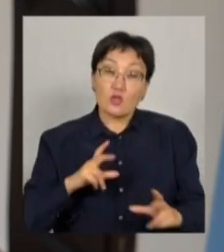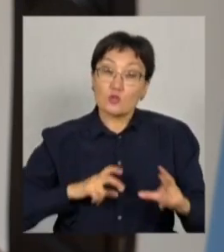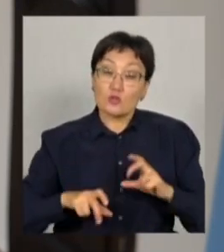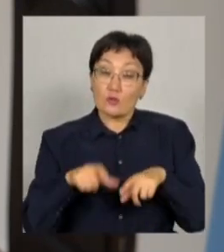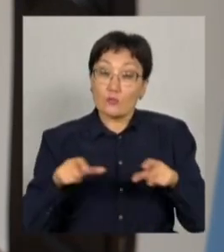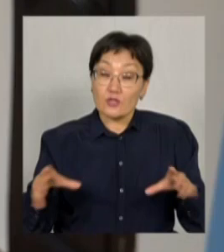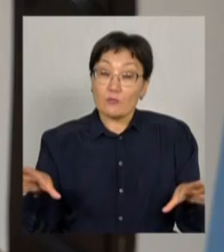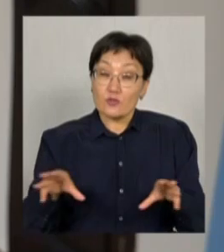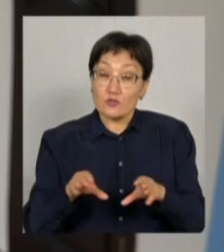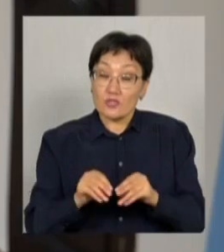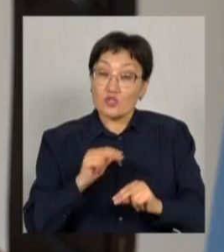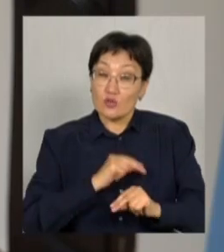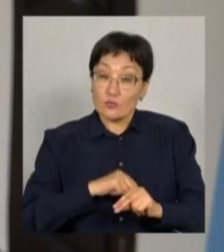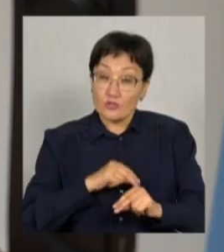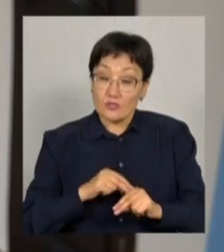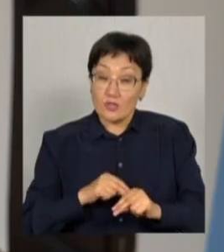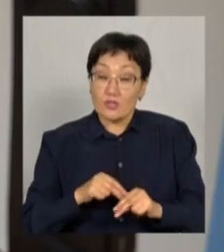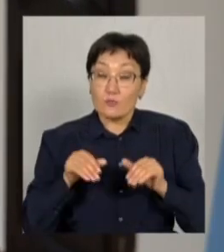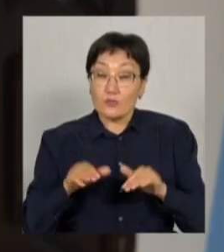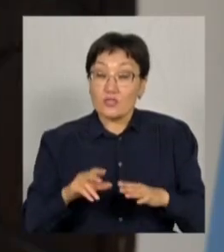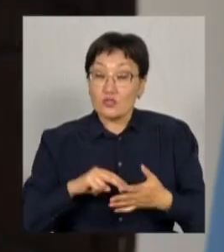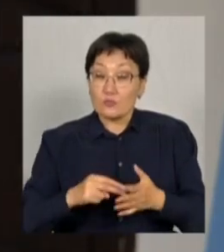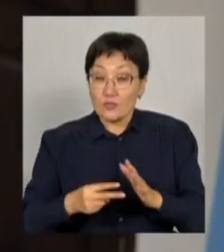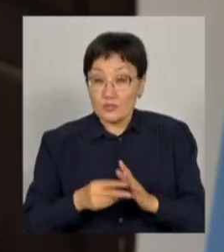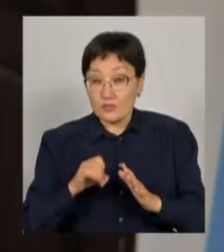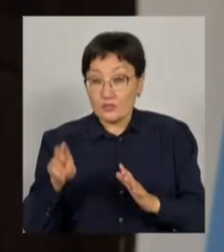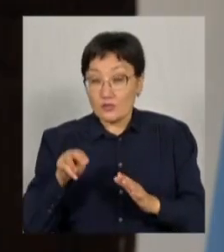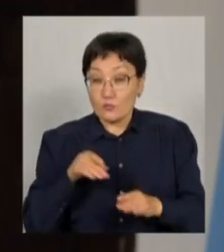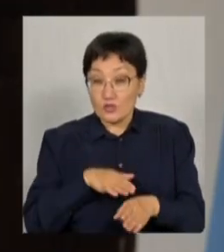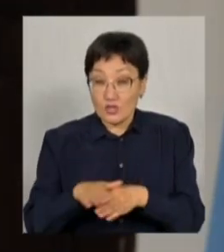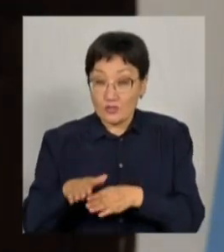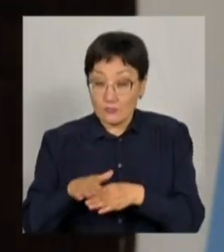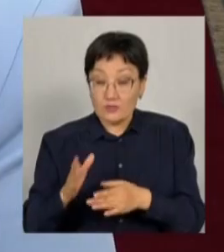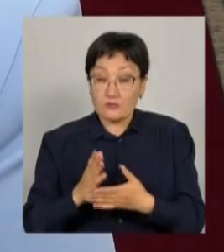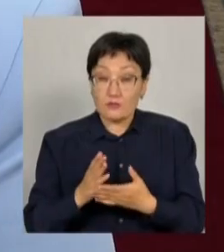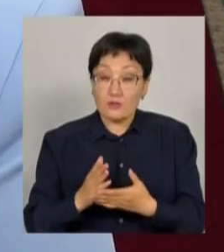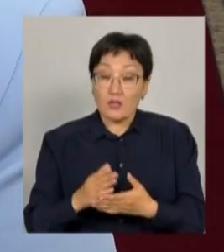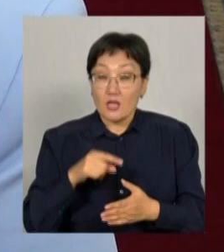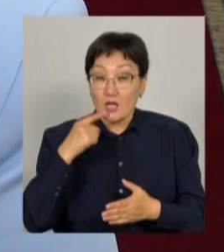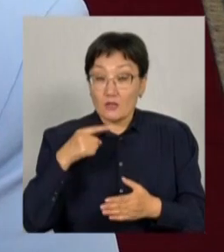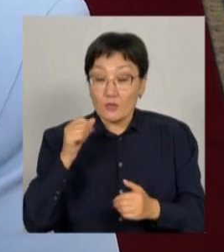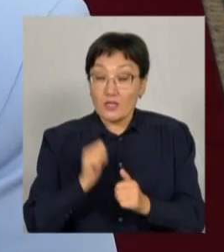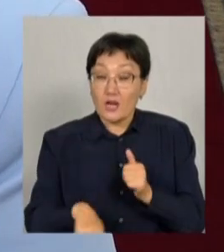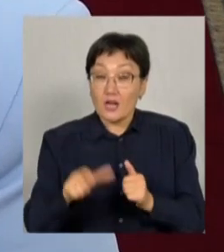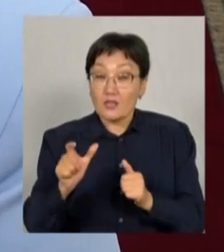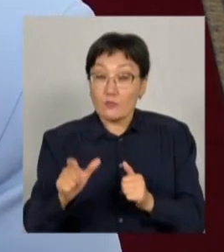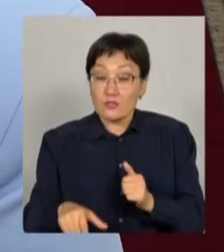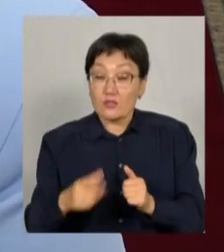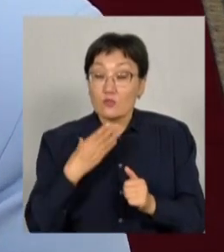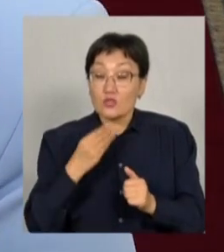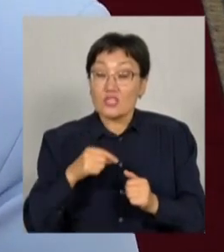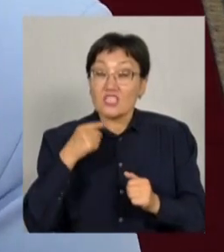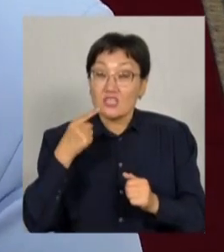студенттермен бірлесе отырып жұмыс жасаймыз деп ұйғардық, жоспарладық және жүзеге асырып жатырмыз. Тілді әрбір адамзаттың өзінің